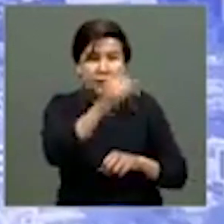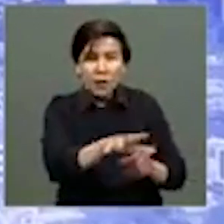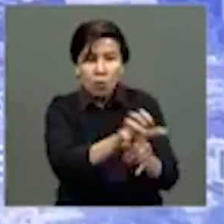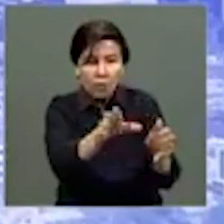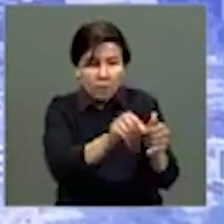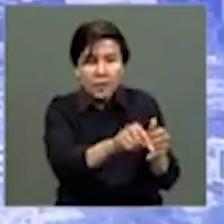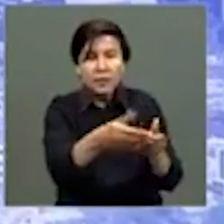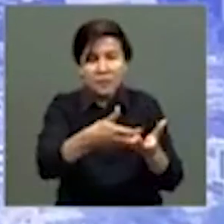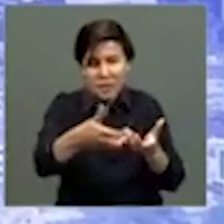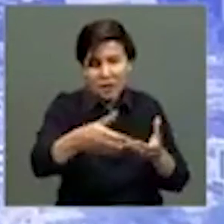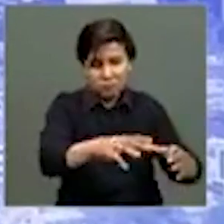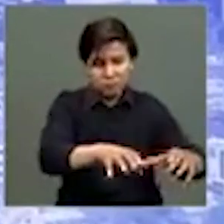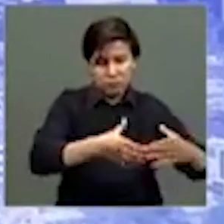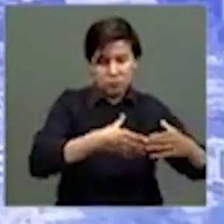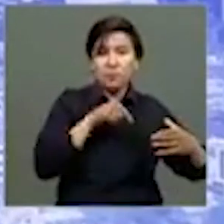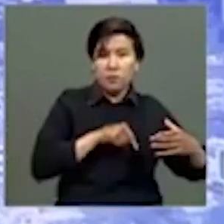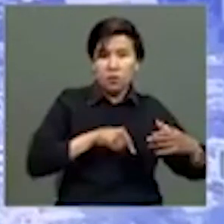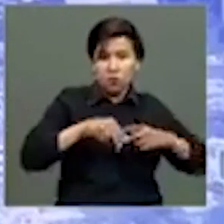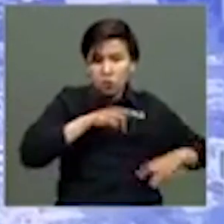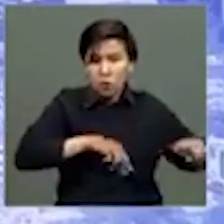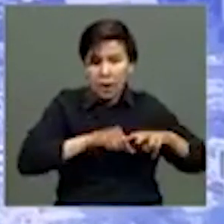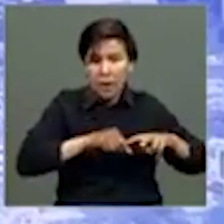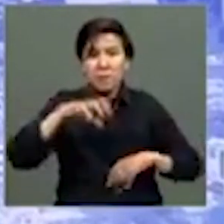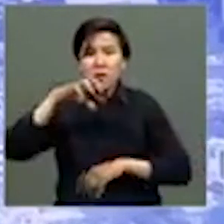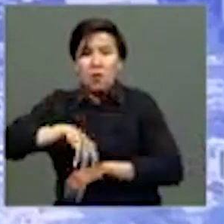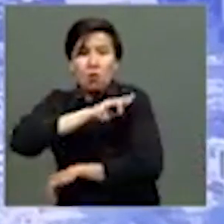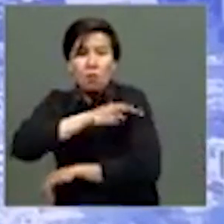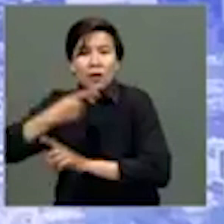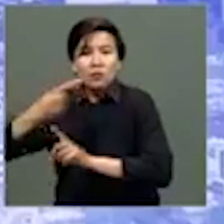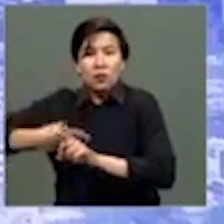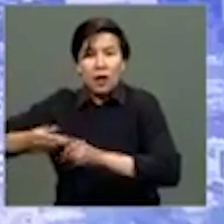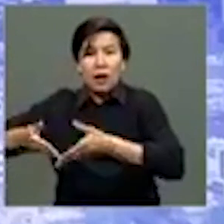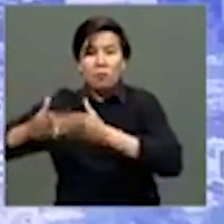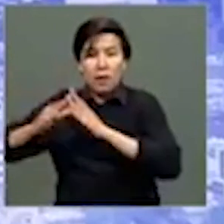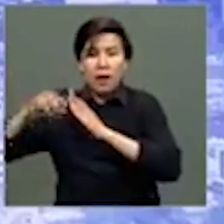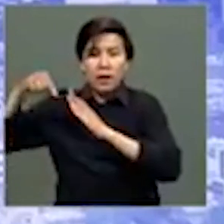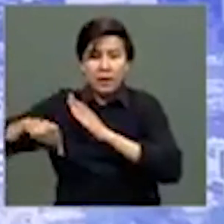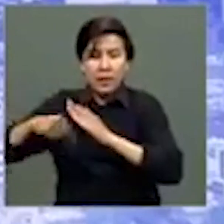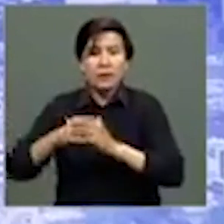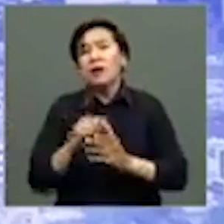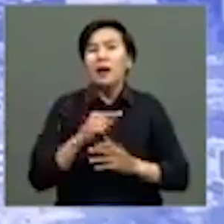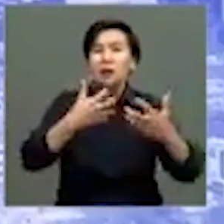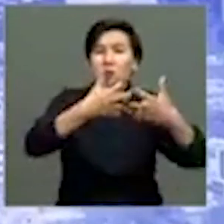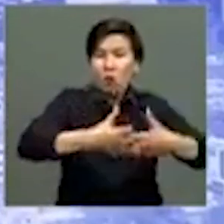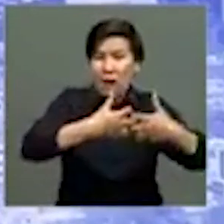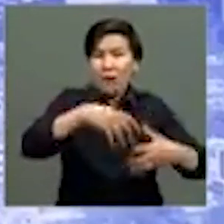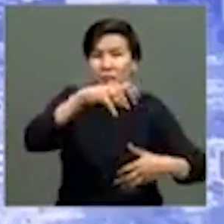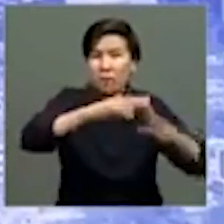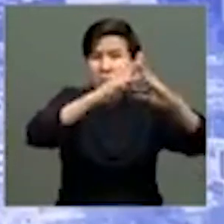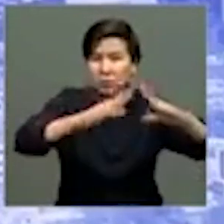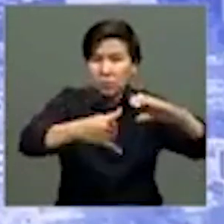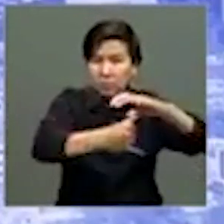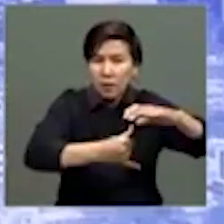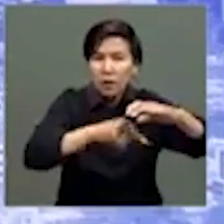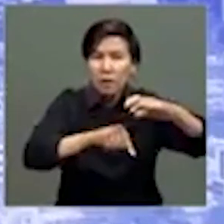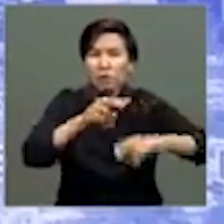ซึ่งการเตรียมความพร้อมนะคะในส่วนของโรงพยาบาลสนาม Factory Quarantine ก็เป็นสิ่งที่เราอัปเดตกันรายวันเล